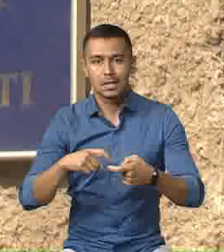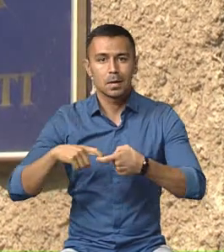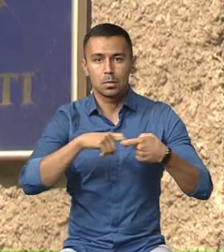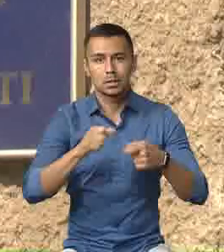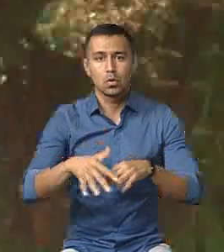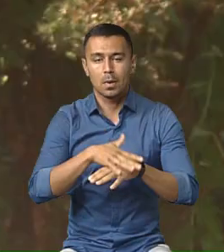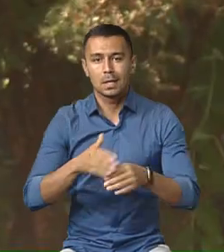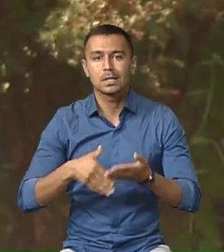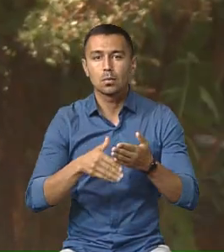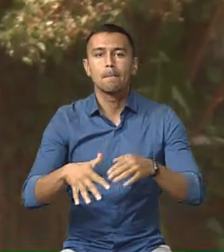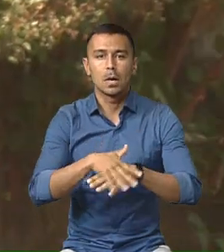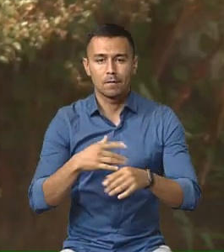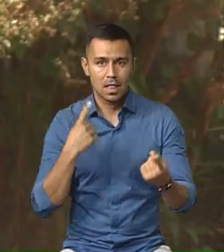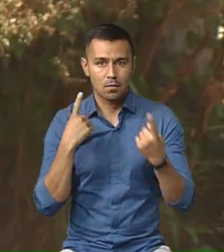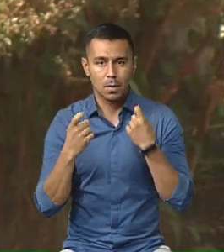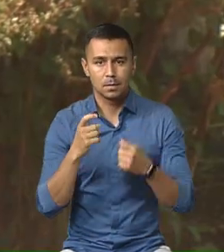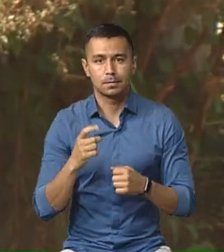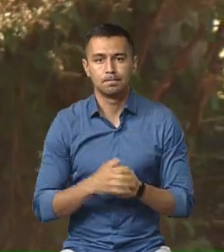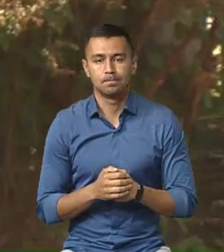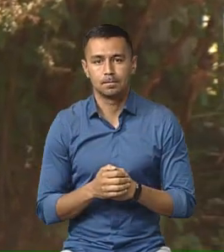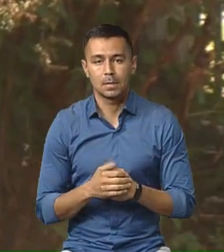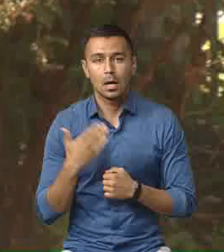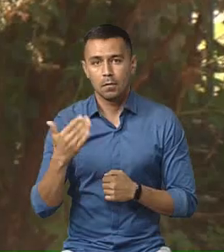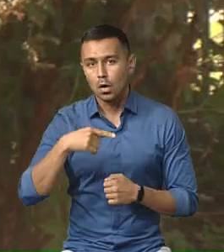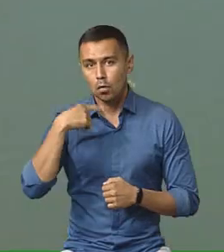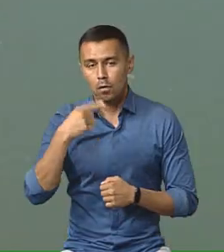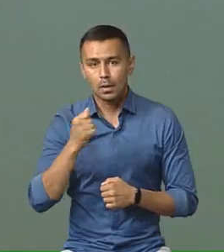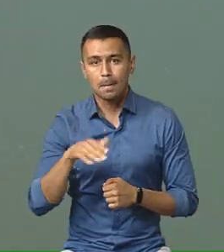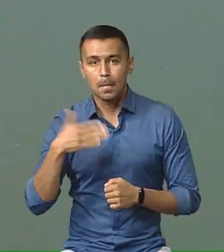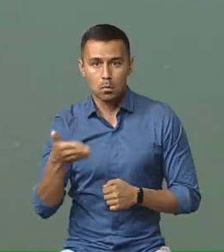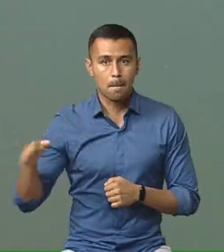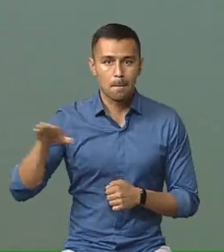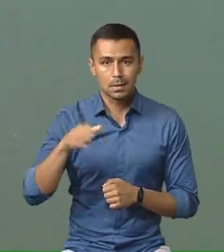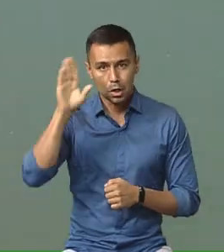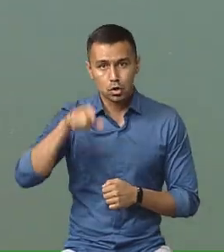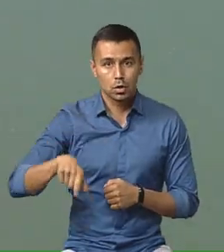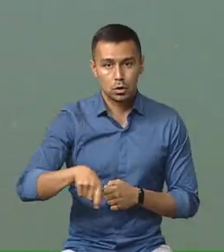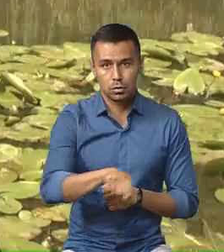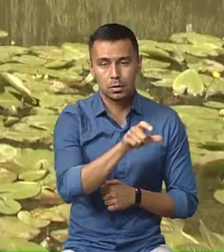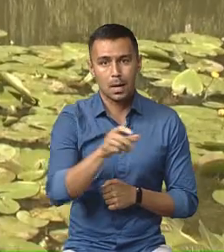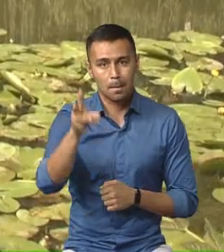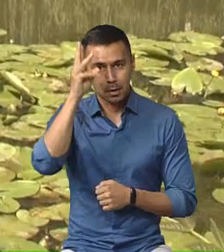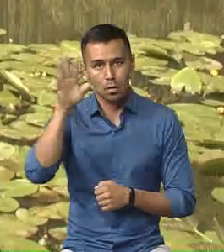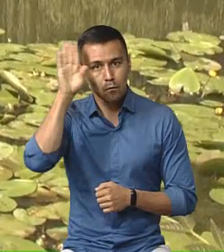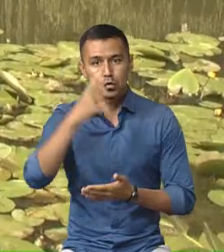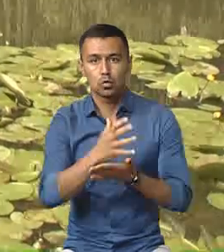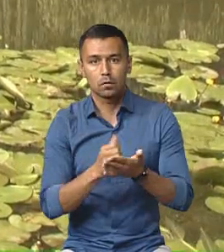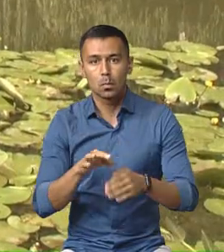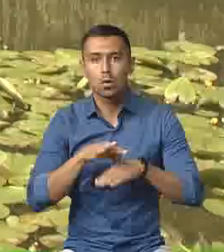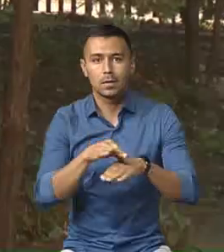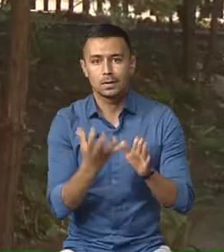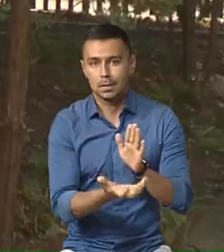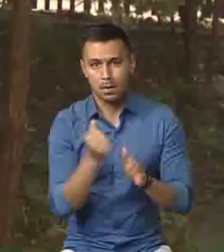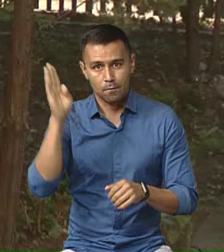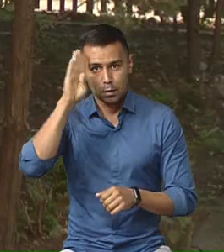громадськістю та засобами масової інформації Наталія Сологуб. За її словами, на правому березі річки Південний Буг Хмельницького водосховища провели забір